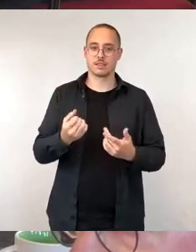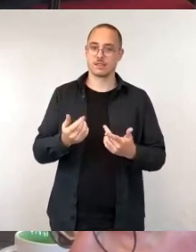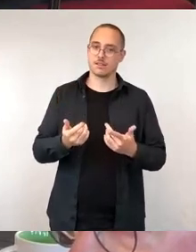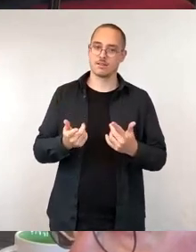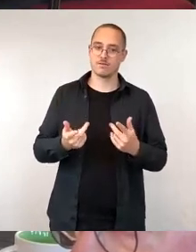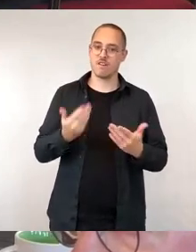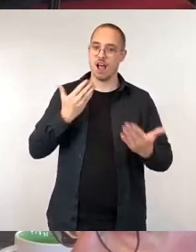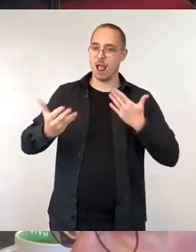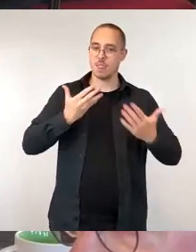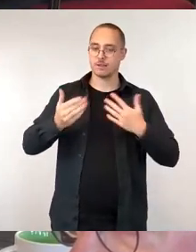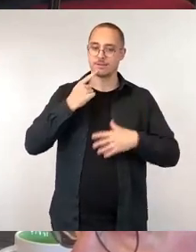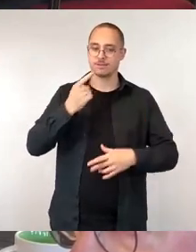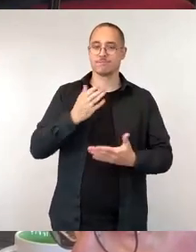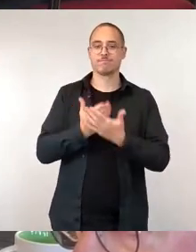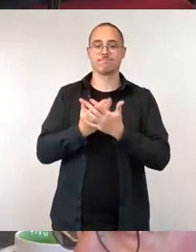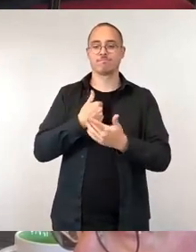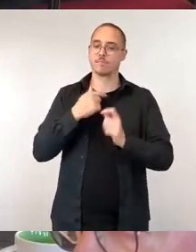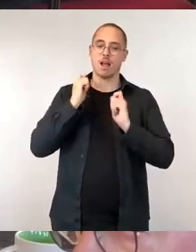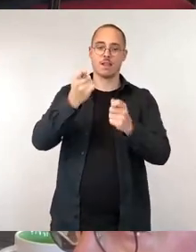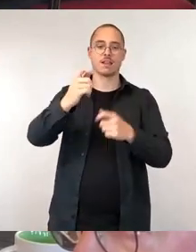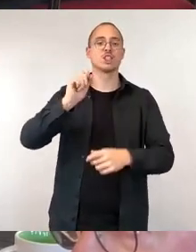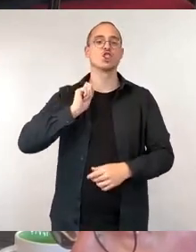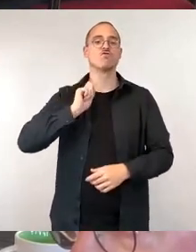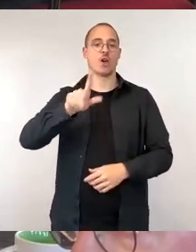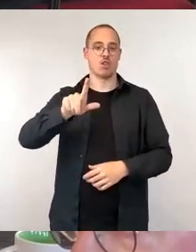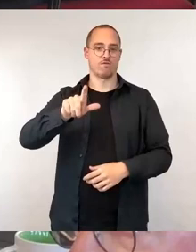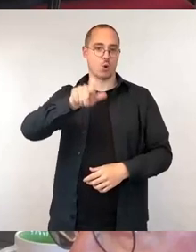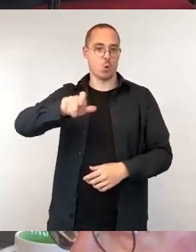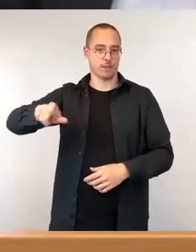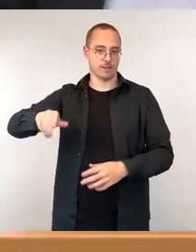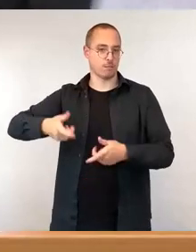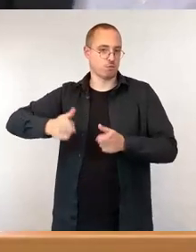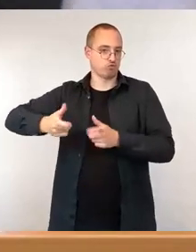wir 12er-Ausschüsse machen. Gut.